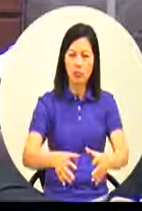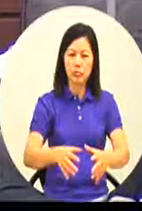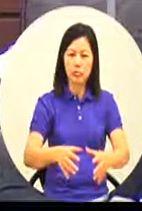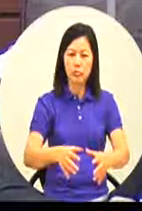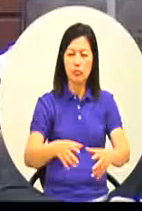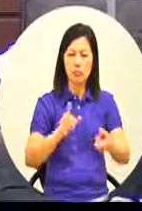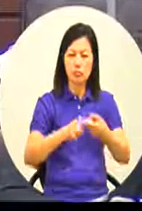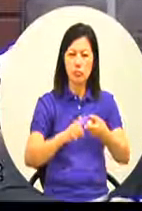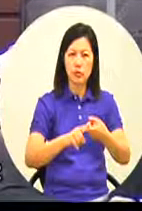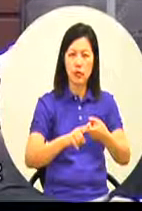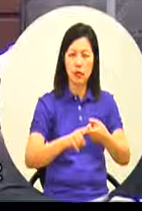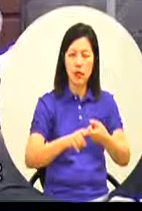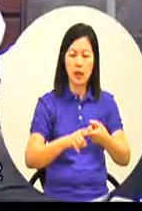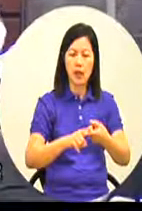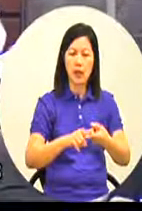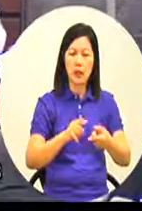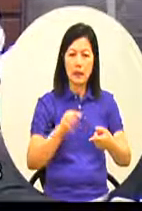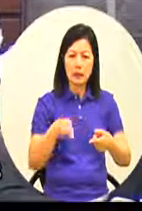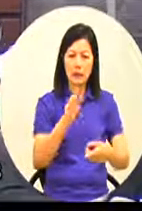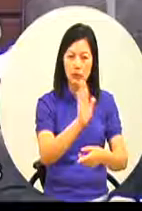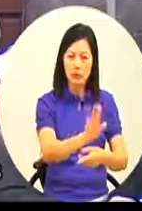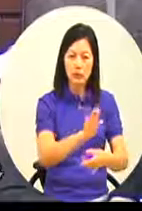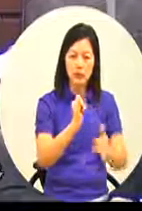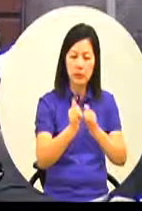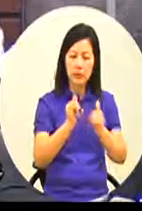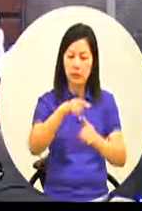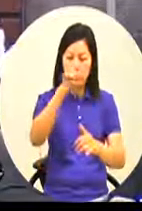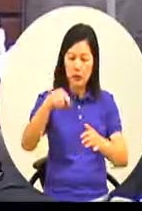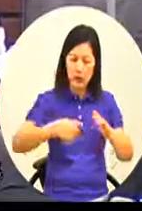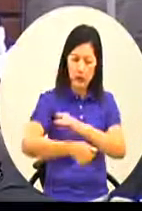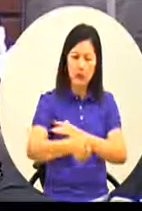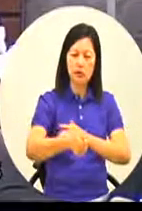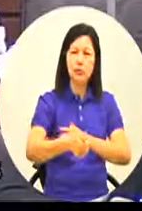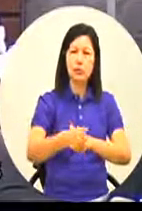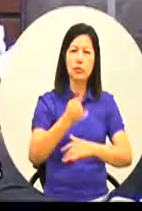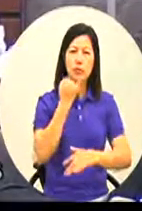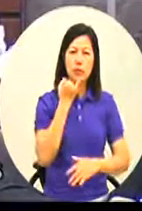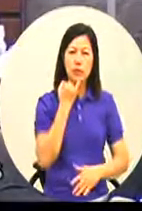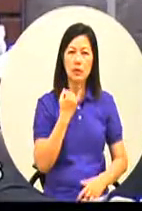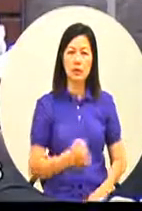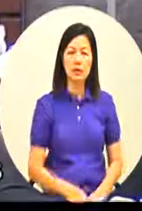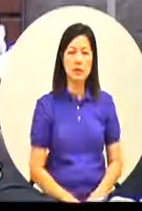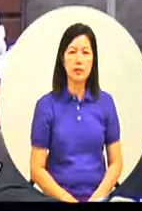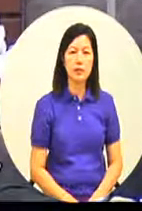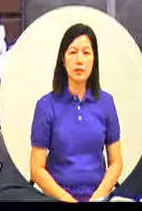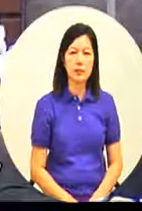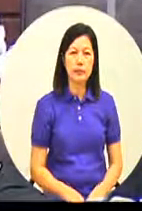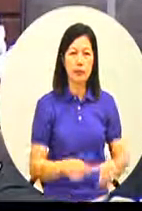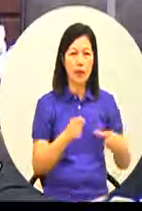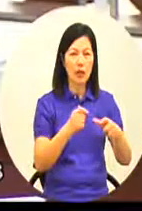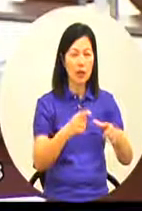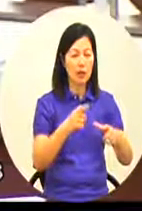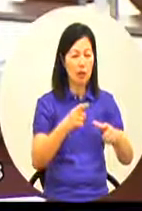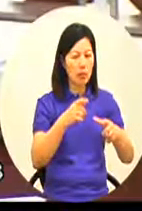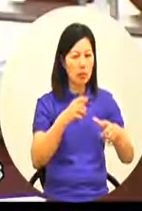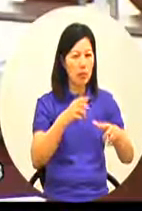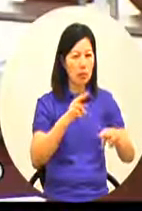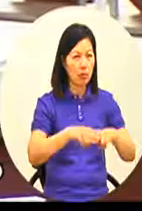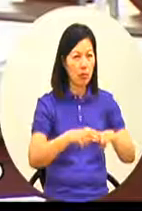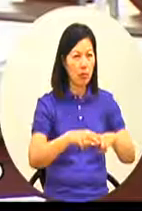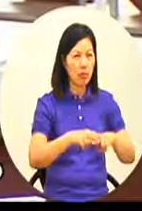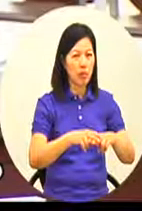施的一部分。当然，所有市民朋友都可以使用。 那个局长嘛， 那也不是说里长专用的。 公共设施管理机关不晓讲